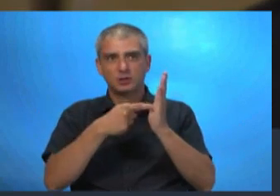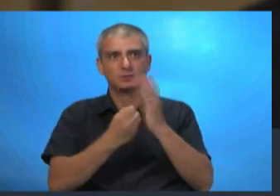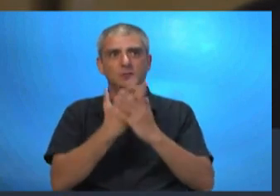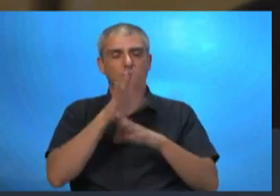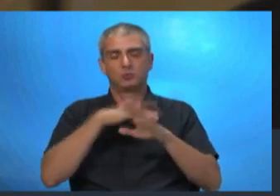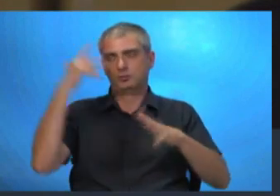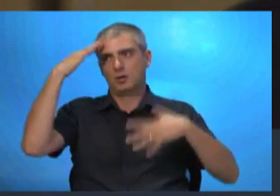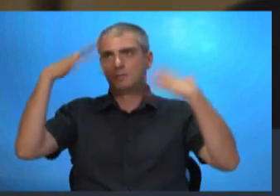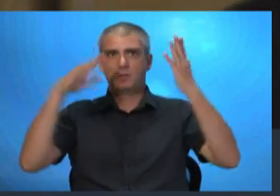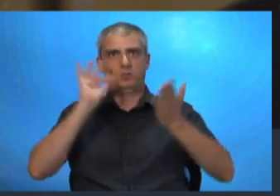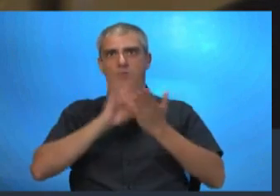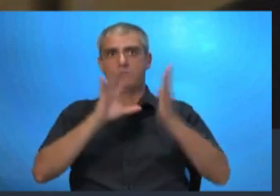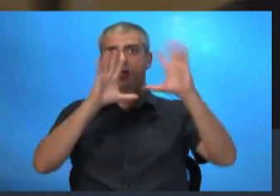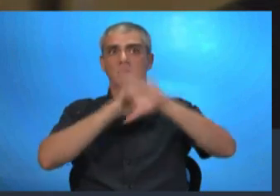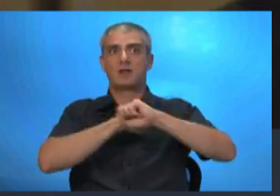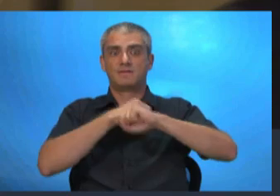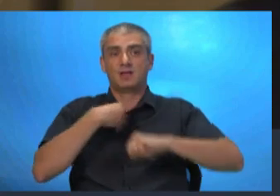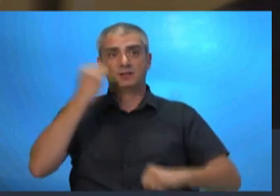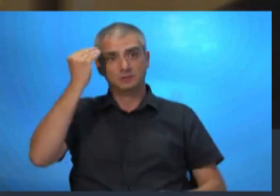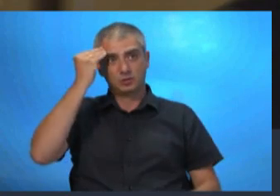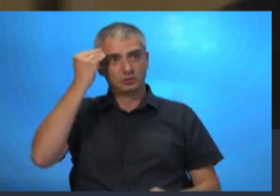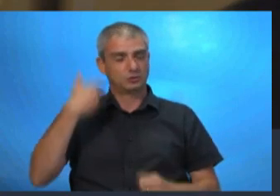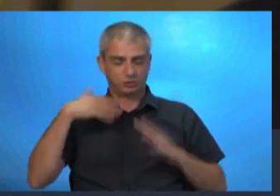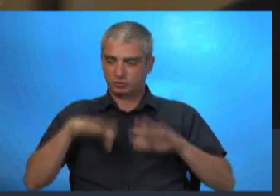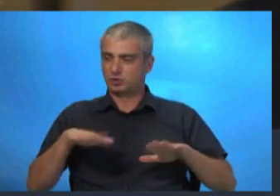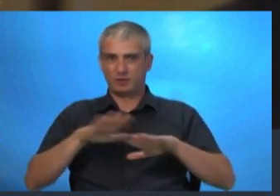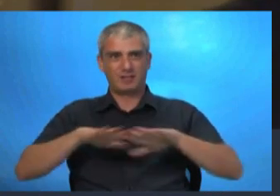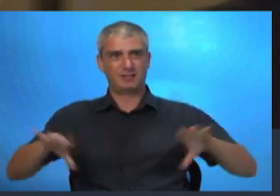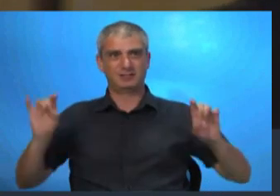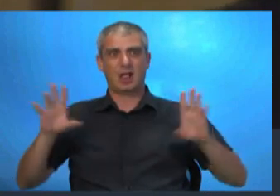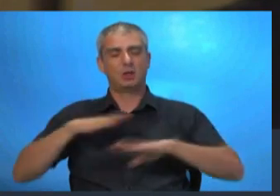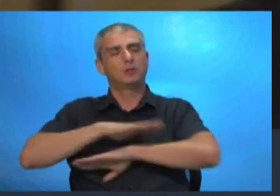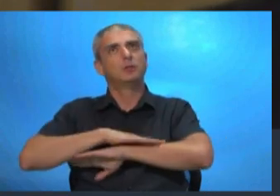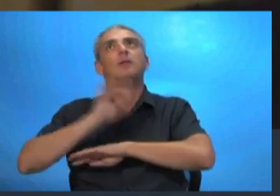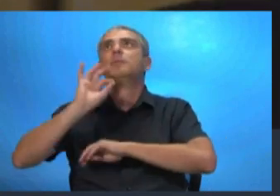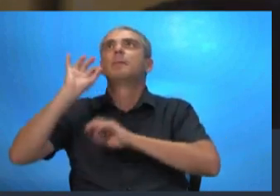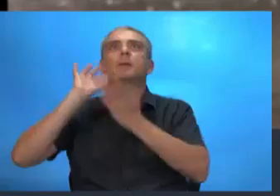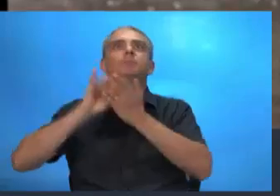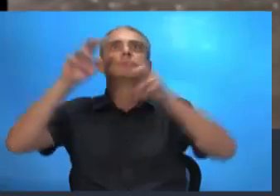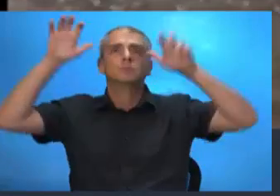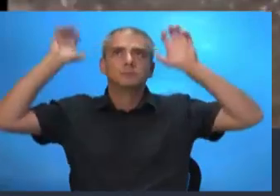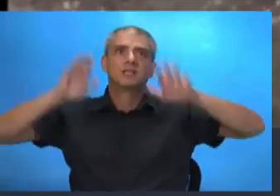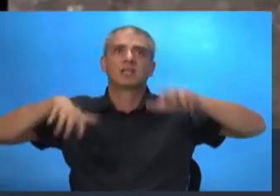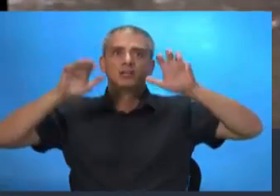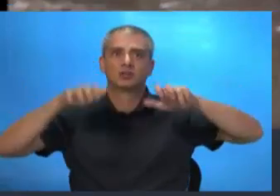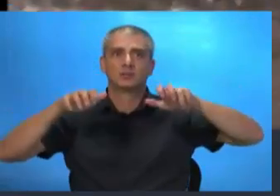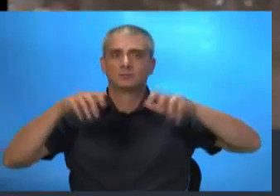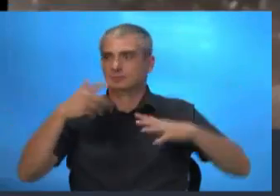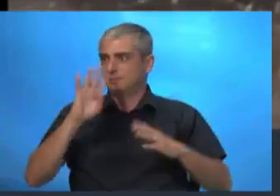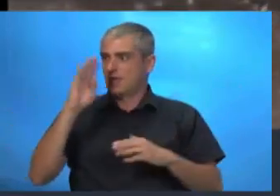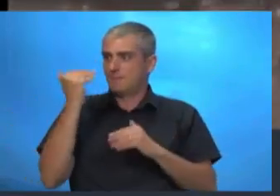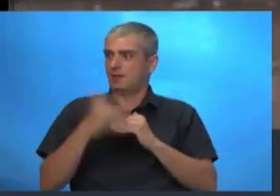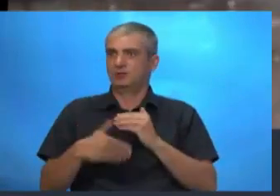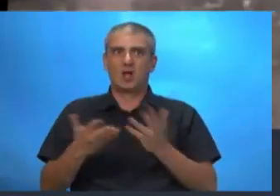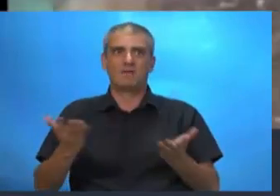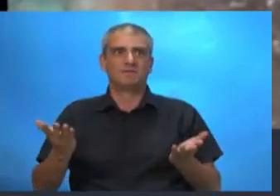הערב, ו אני זוכר גם שישבתי בסלון ובאמת ירד גשם סוף אפריל,